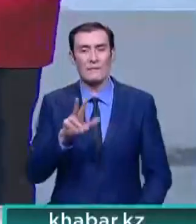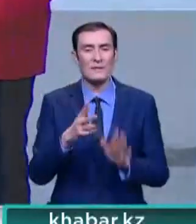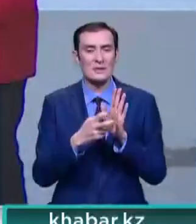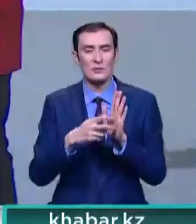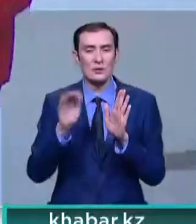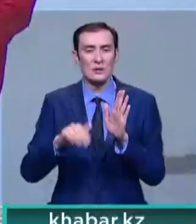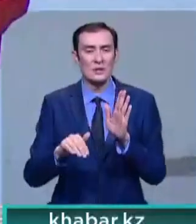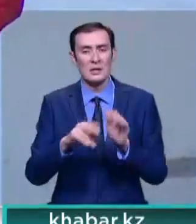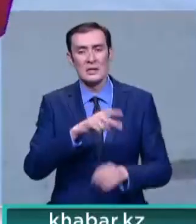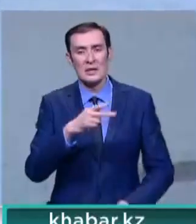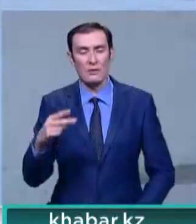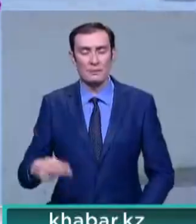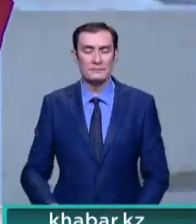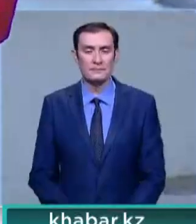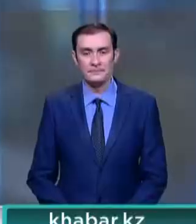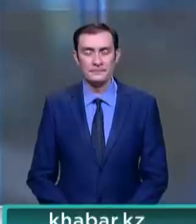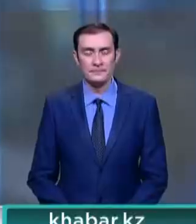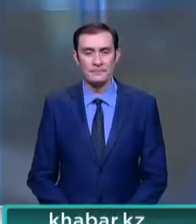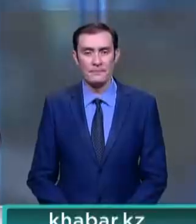800 тысяч евро.